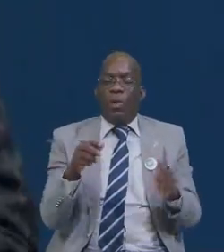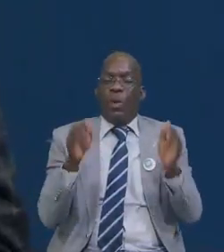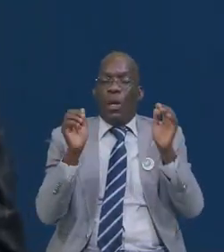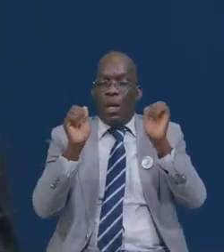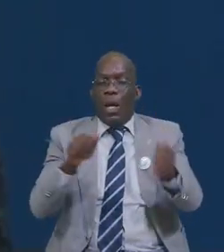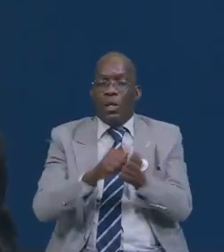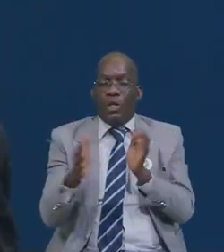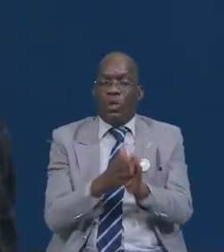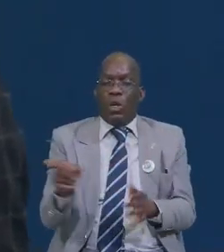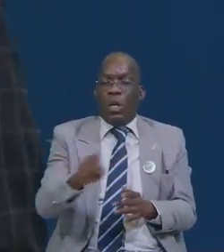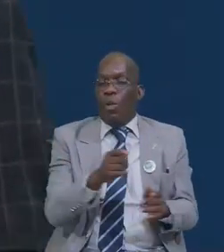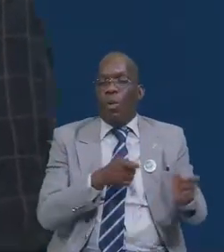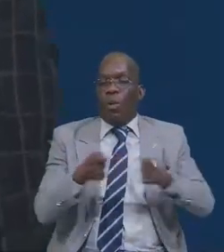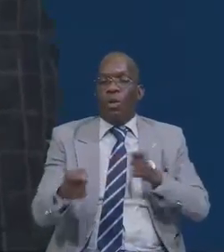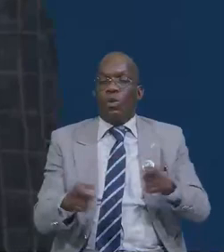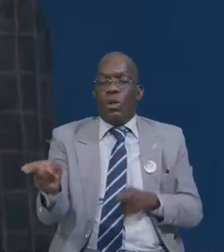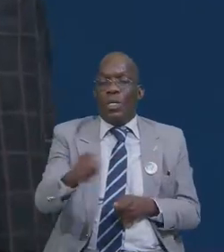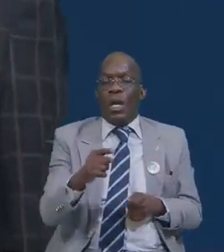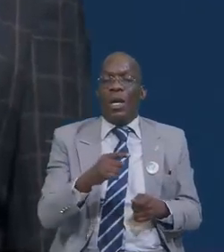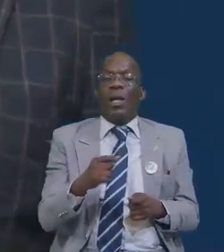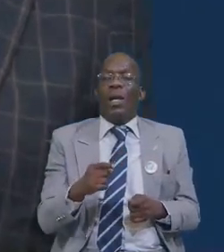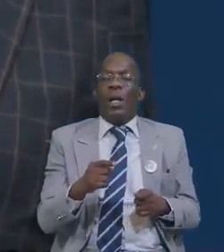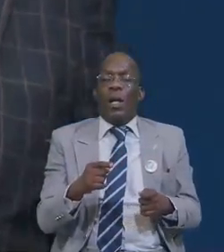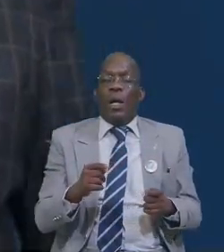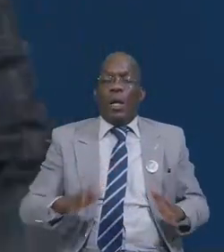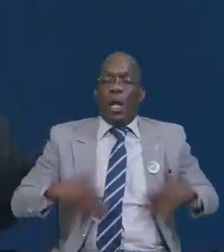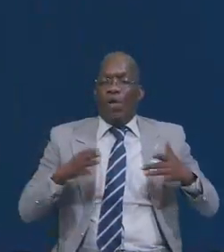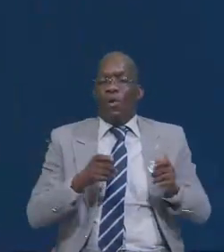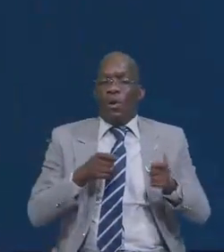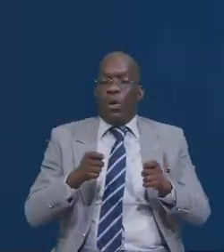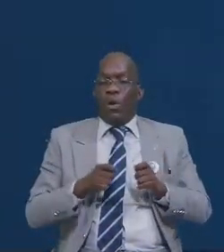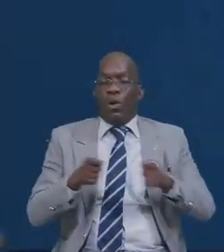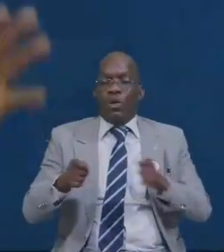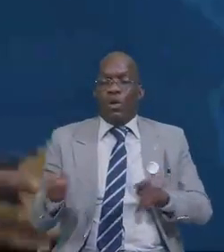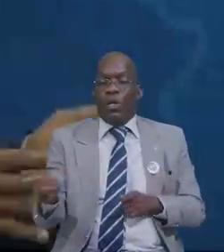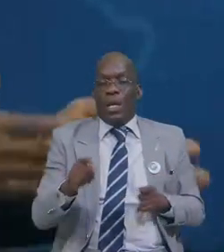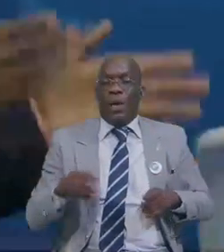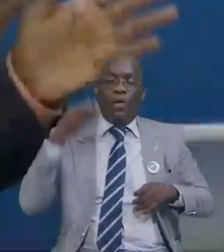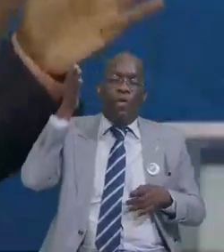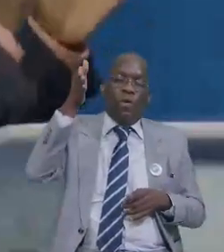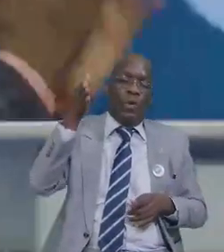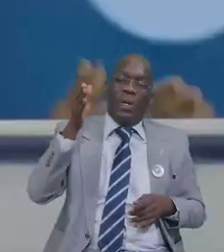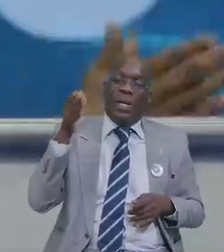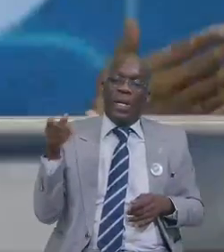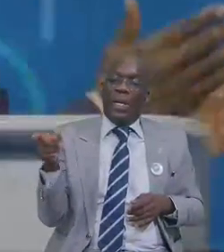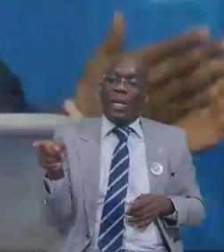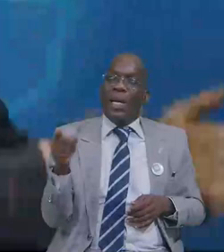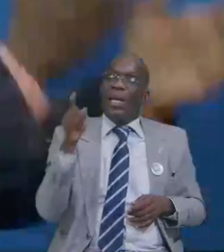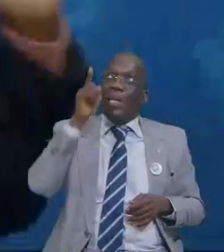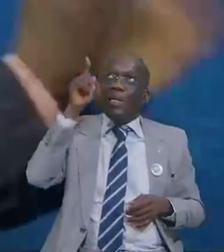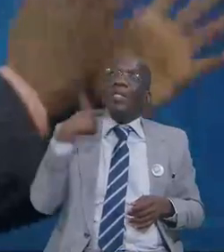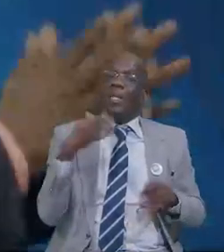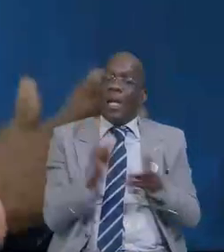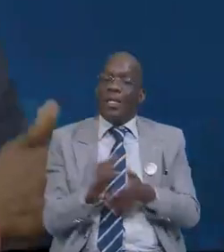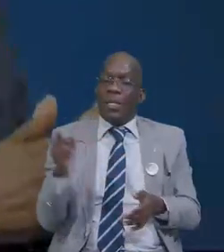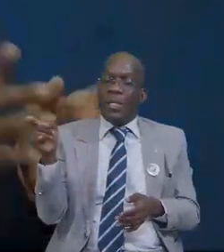détruire et contrôler leur vie et contrôler leur destinée. Il dit, ils ne sont plus du